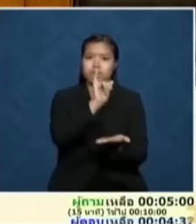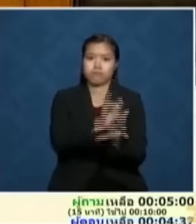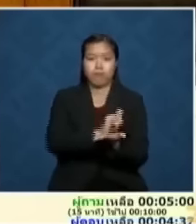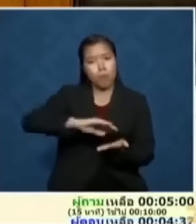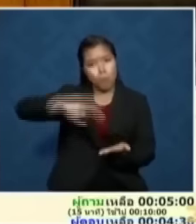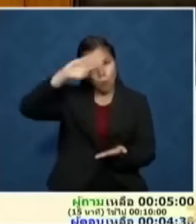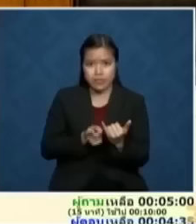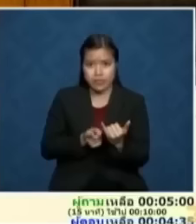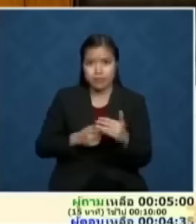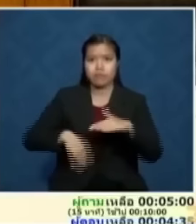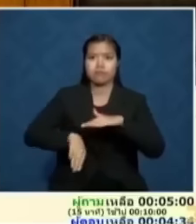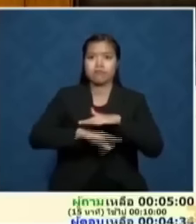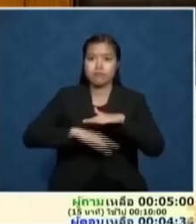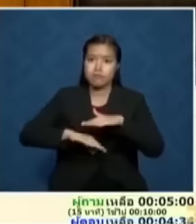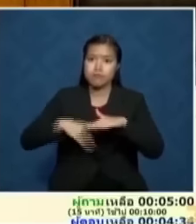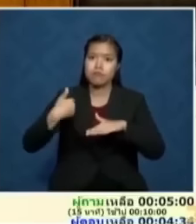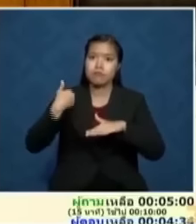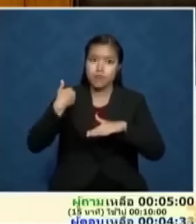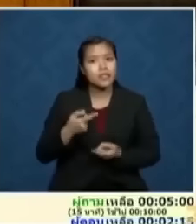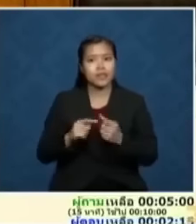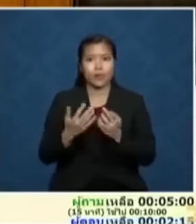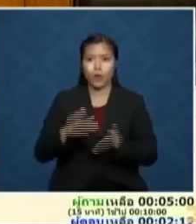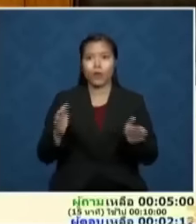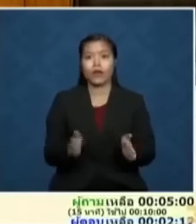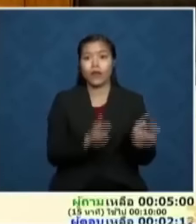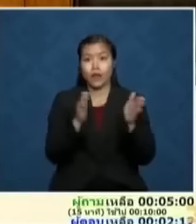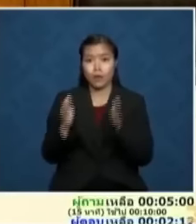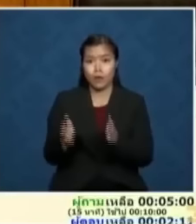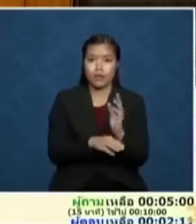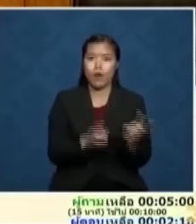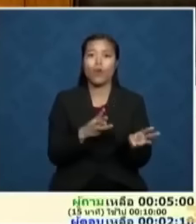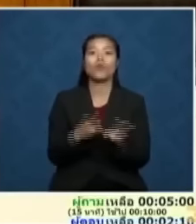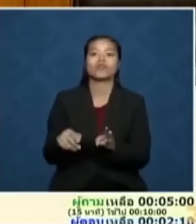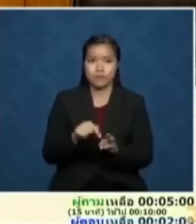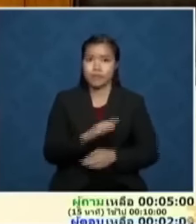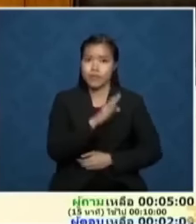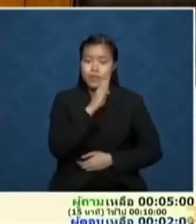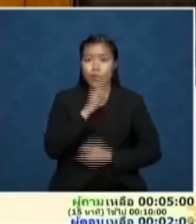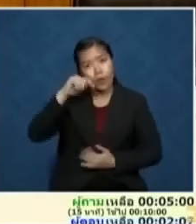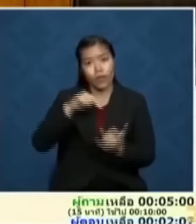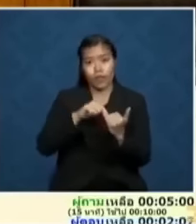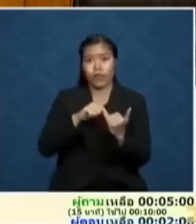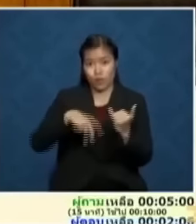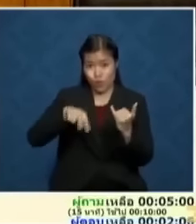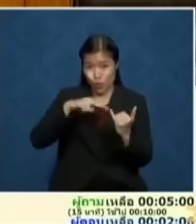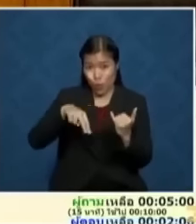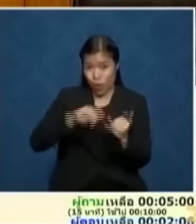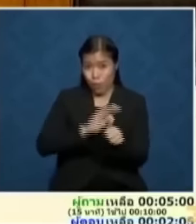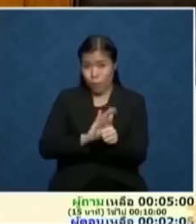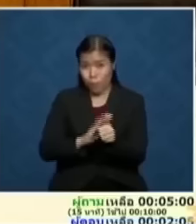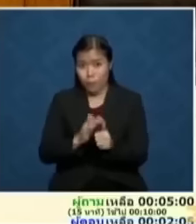ครับนายทักษิณชินวัตรเข้ามาปุ๊บเข้าไปมอบตัวแล้วก็ส่งตัวไปเรือนจ